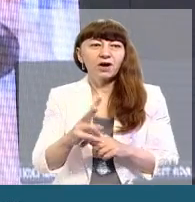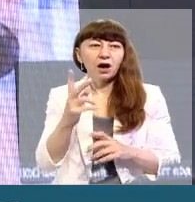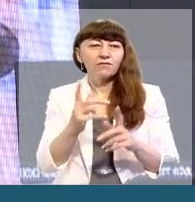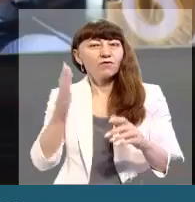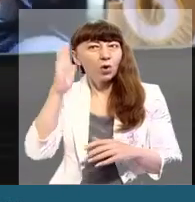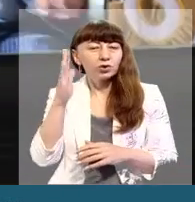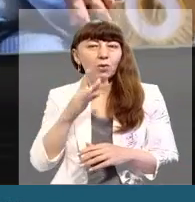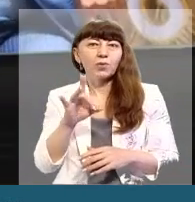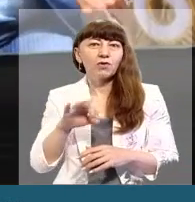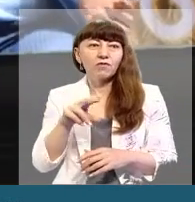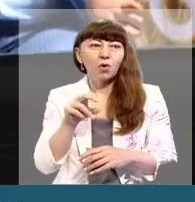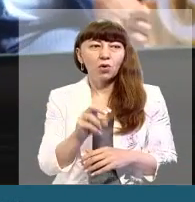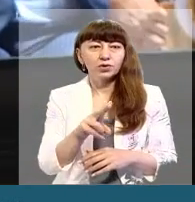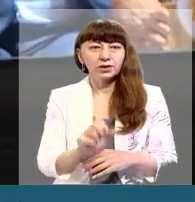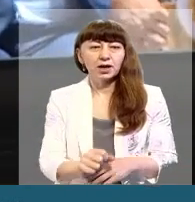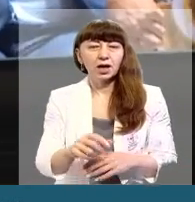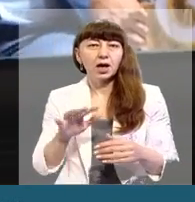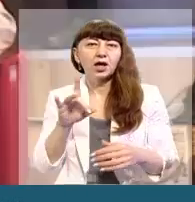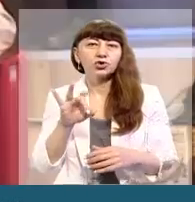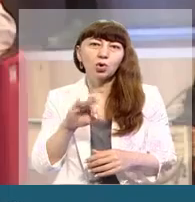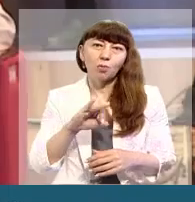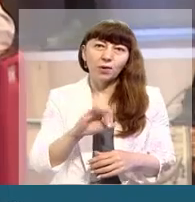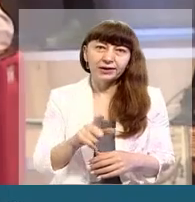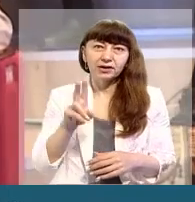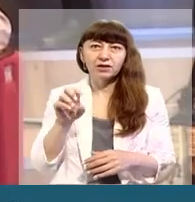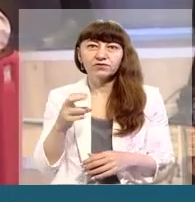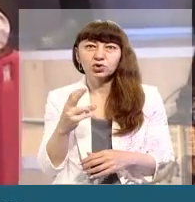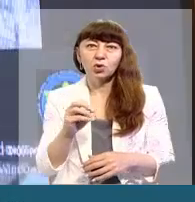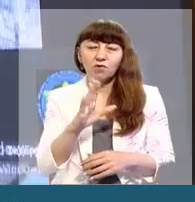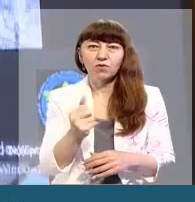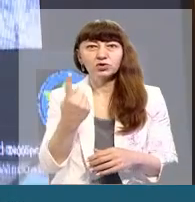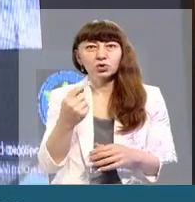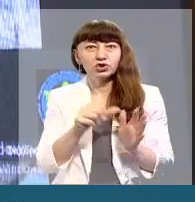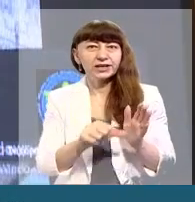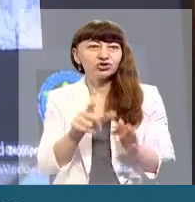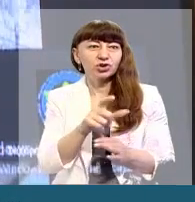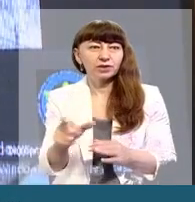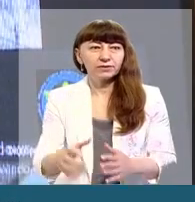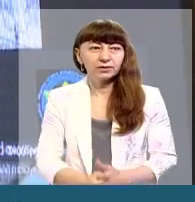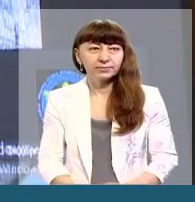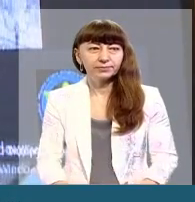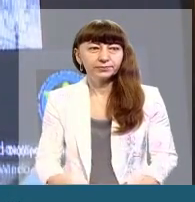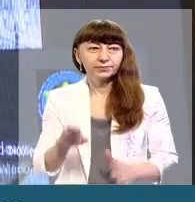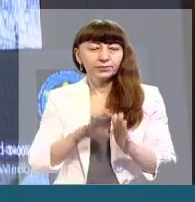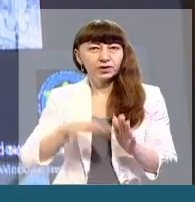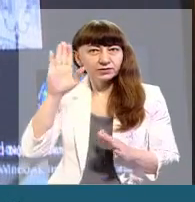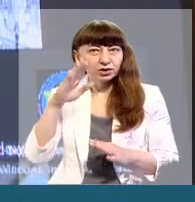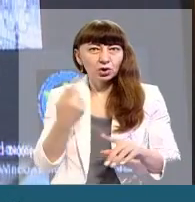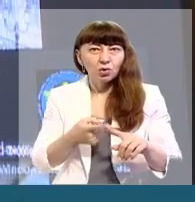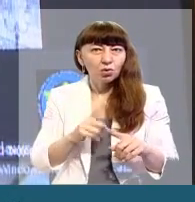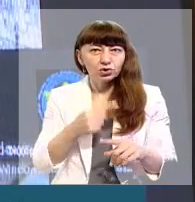селе Александрополь и Кравцово, а это почти 160 абонентов. В деревне без воды, конечно, очень